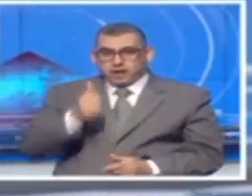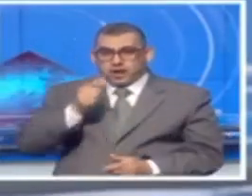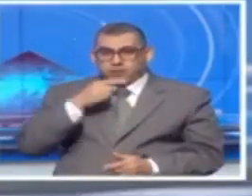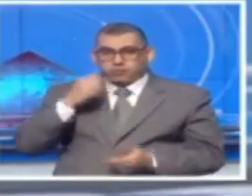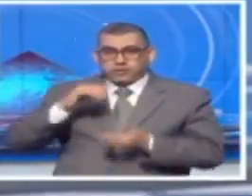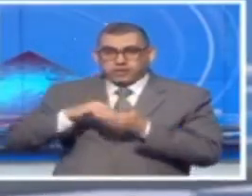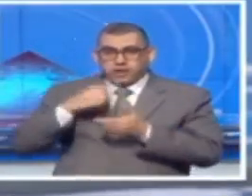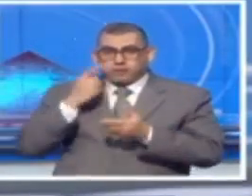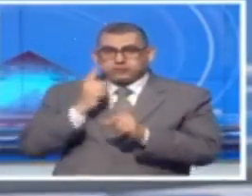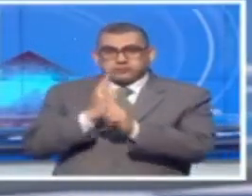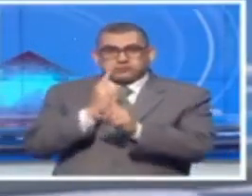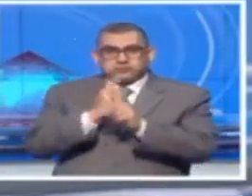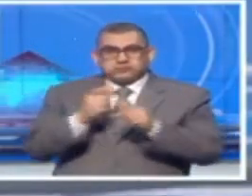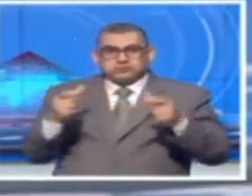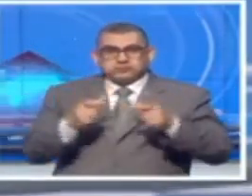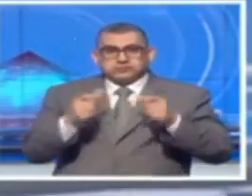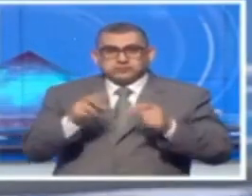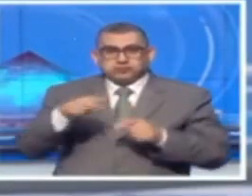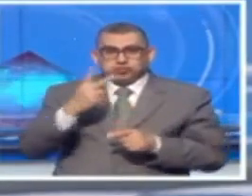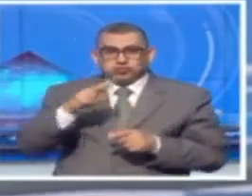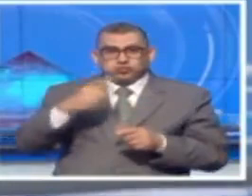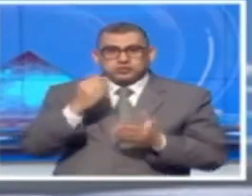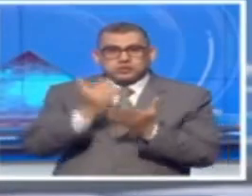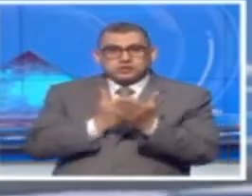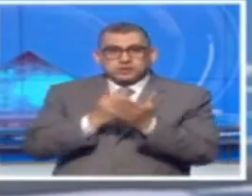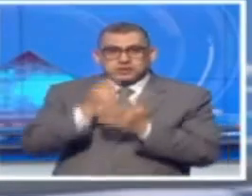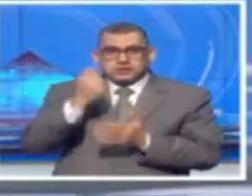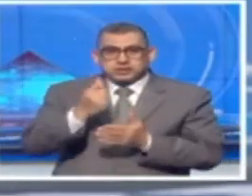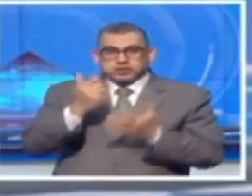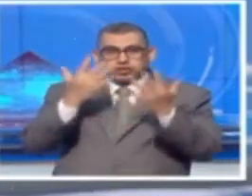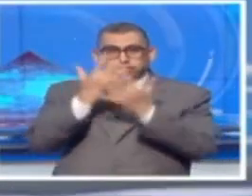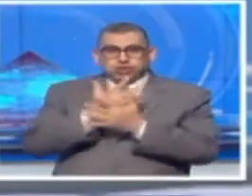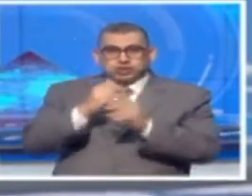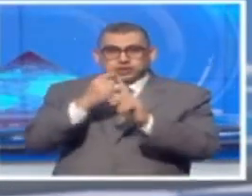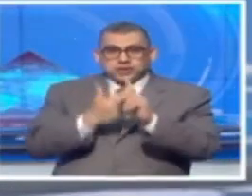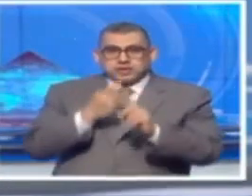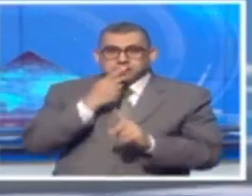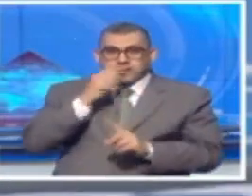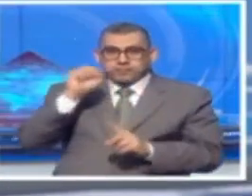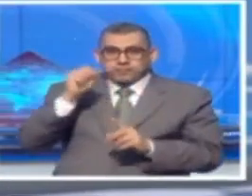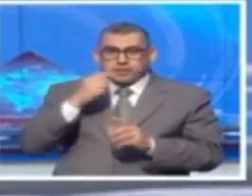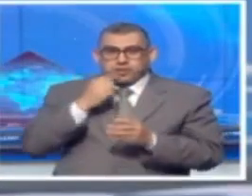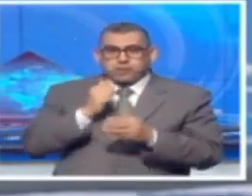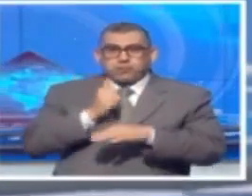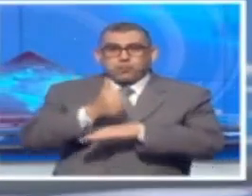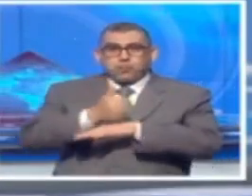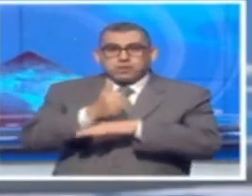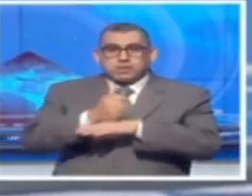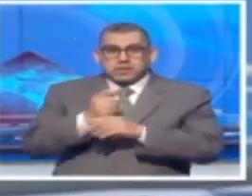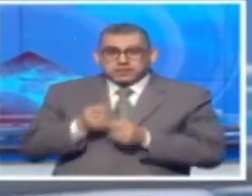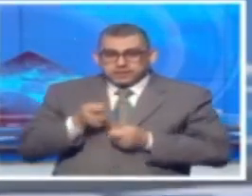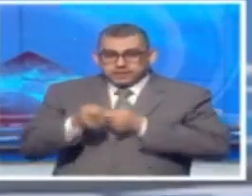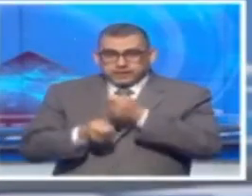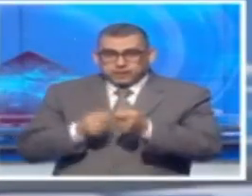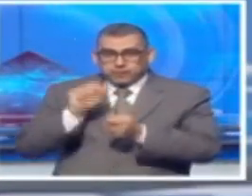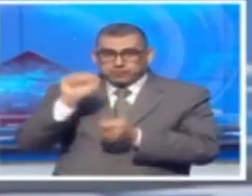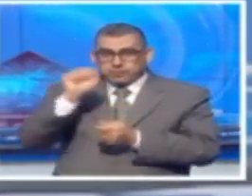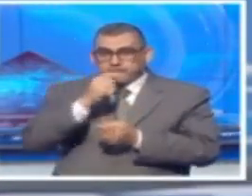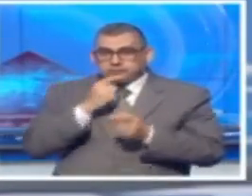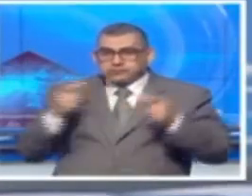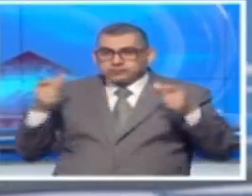المشاط لقاءات ثنائية مع عدد من المستثمرين وممثلي الشركات البريطانية والمؤسسات